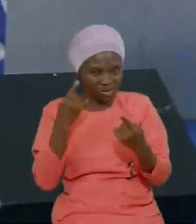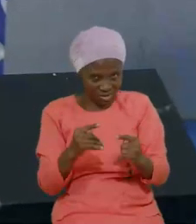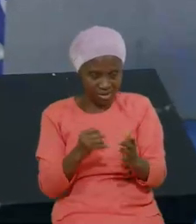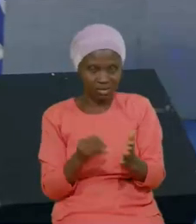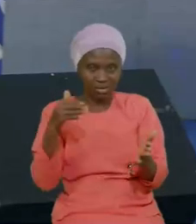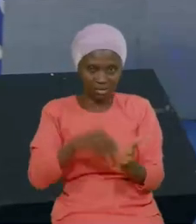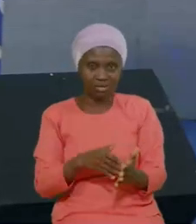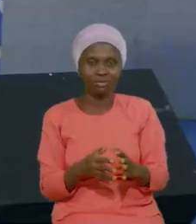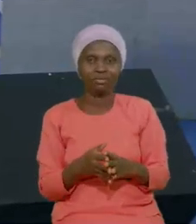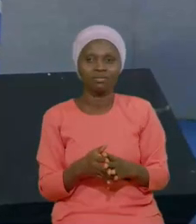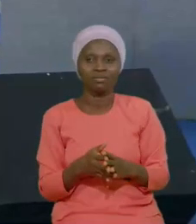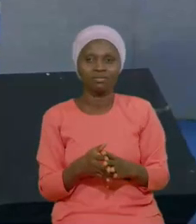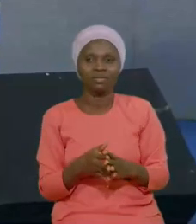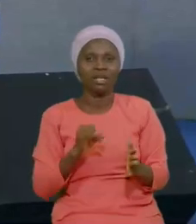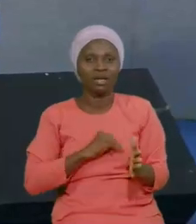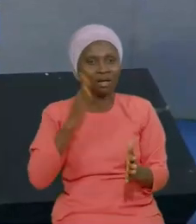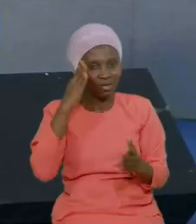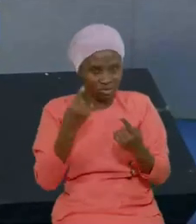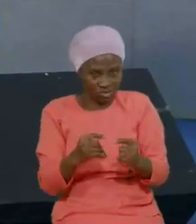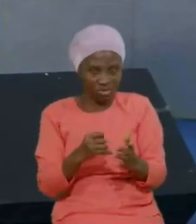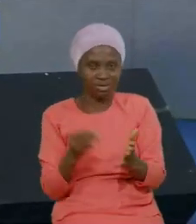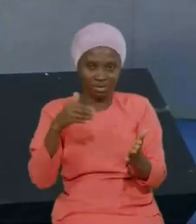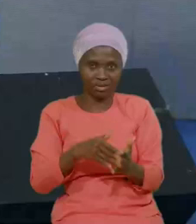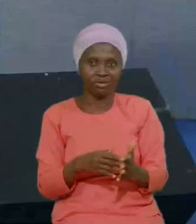Et Thomas Edison a dit, je vais encore essayer.